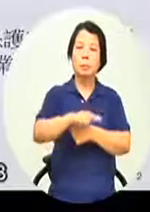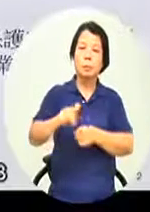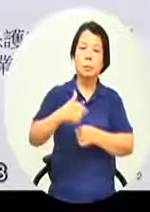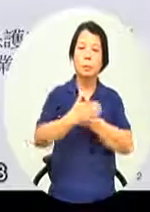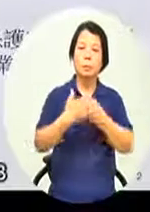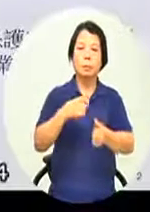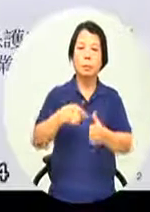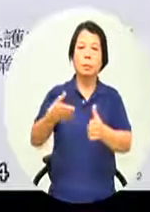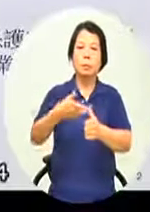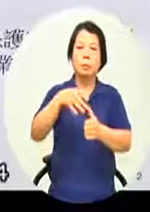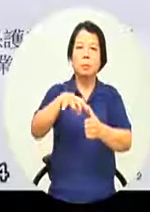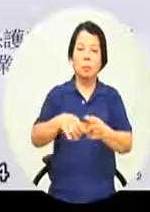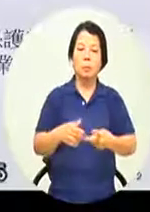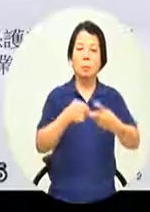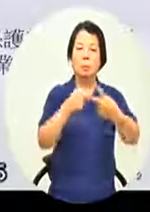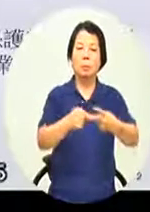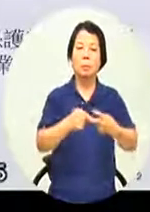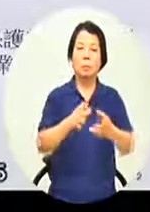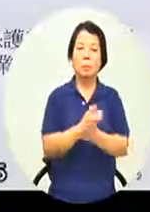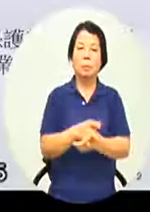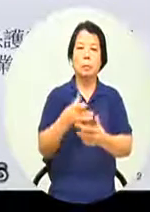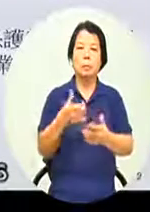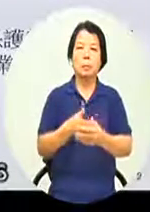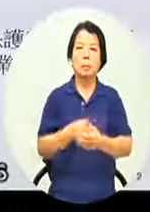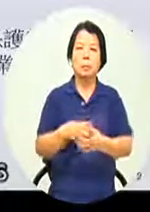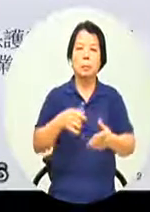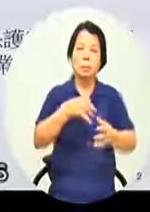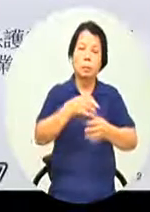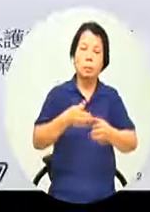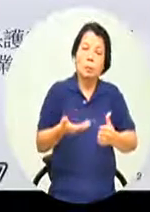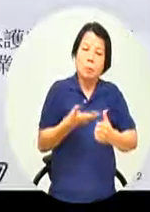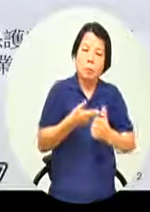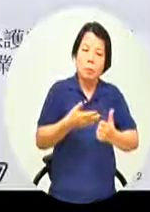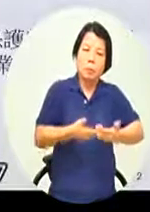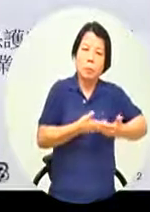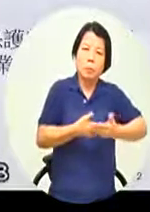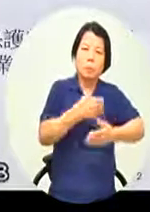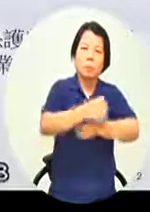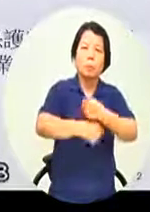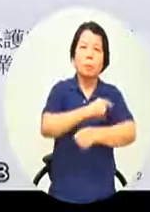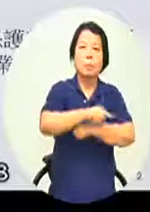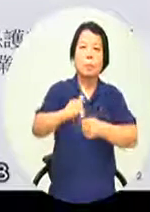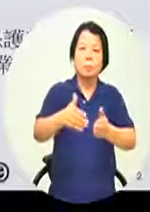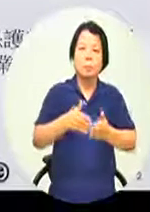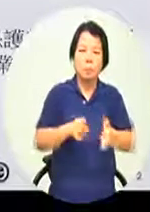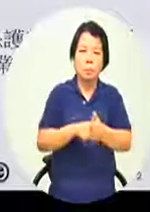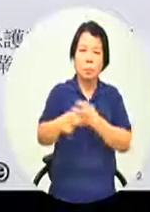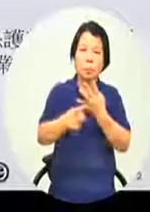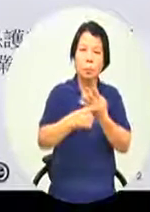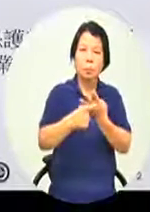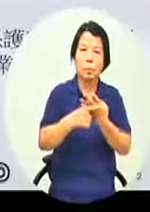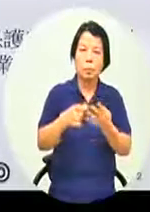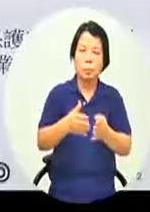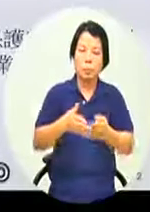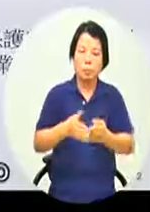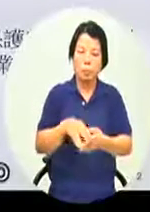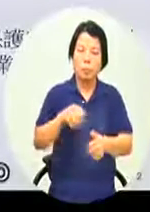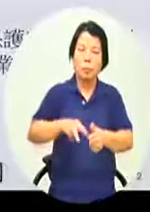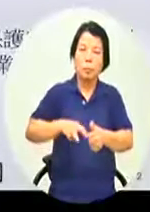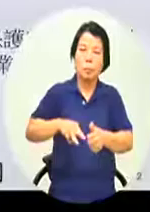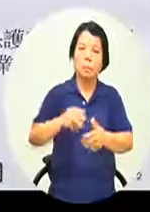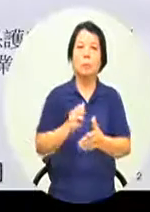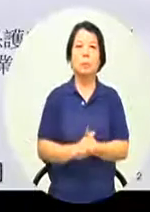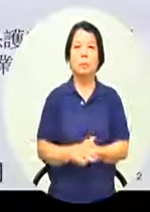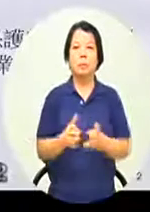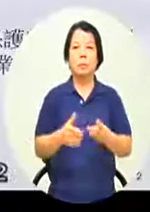二个部分的对象是宠物业专任人员的训练。这两个课程你们规划了没有？再